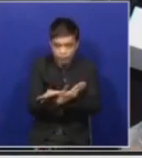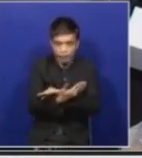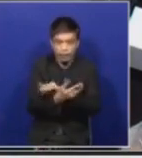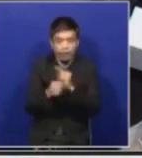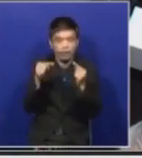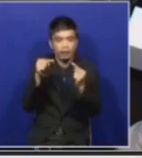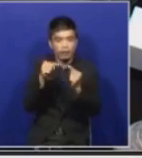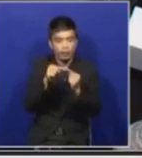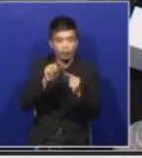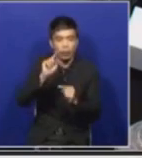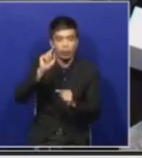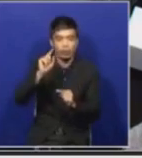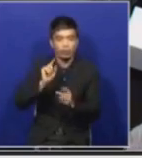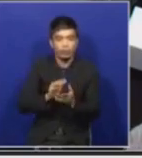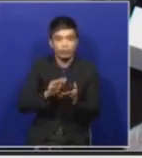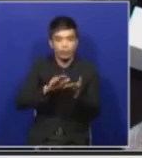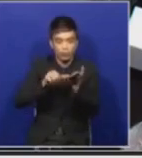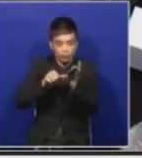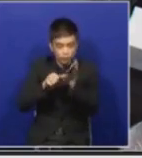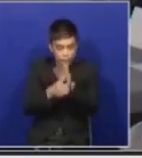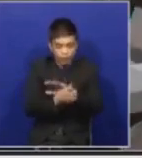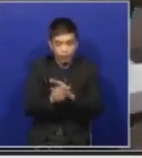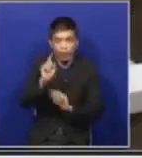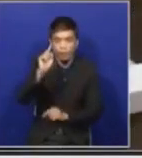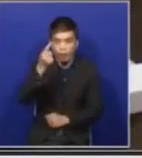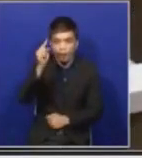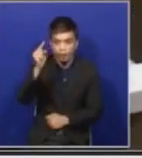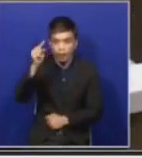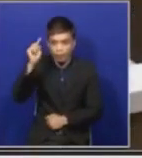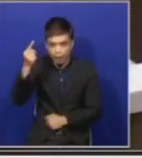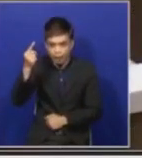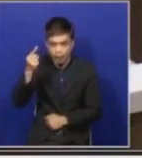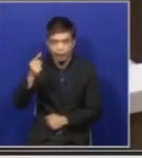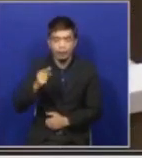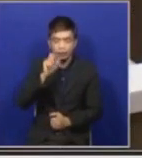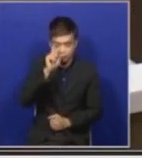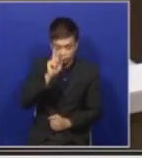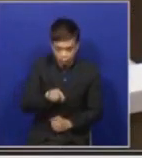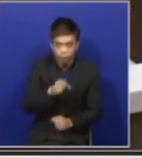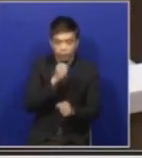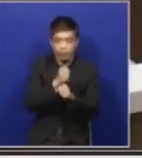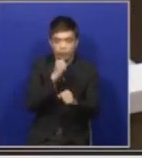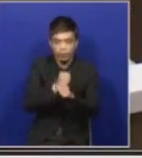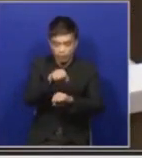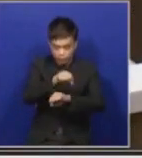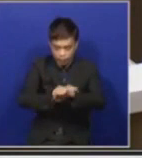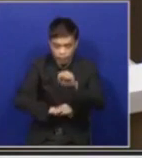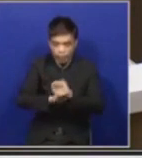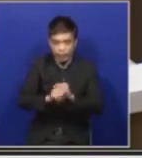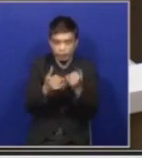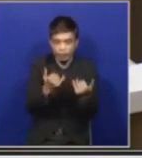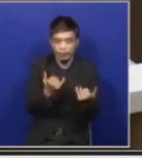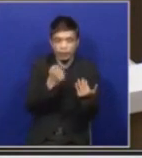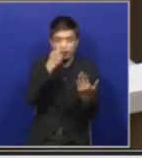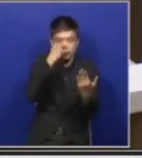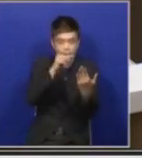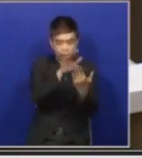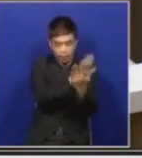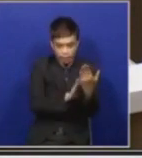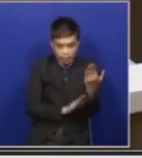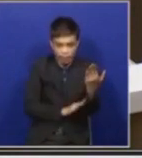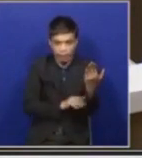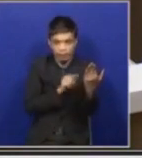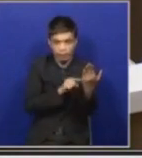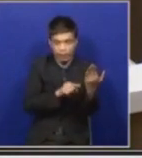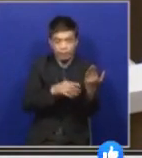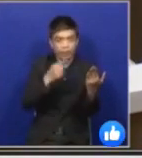New Normal หรือความปกติใหม่ที่จะต้องสร้างให้เกิดขึ้นประเทศไทยมีต้นทุนในการปรับเปลี่ย